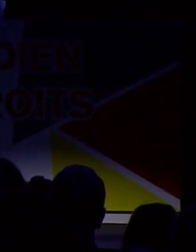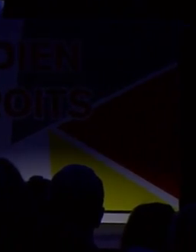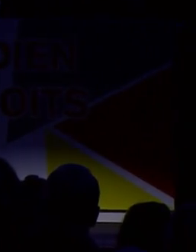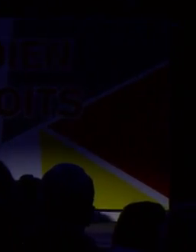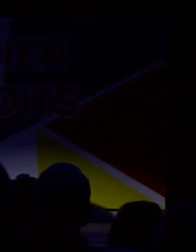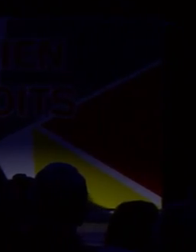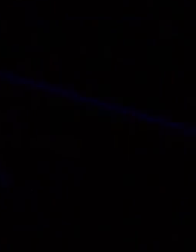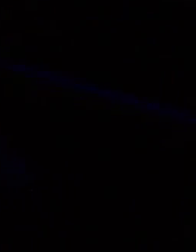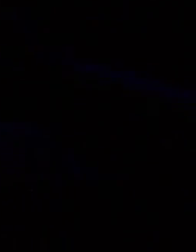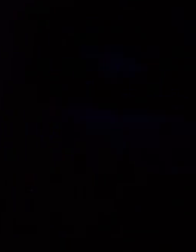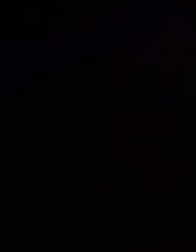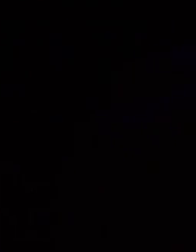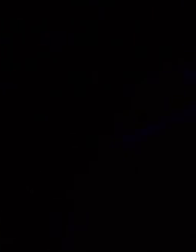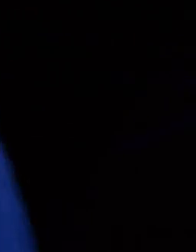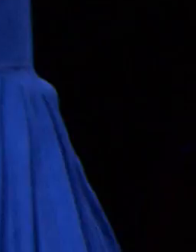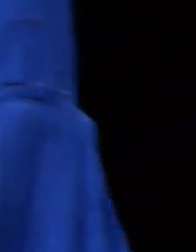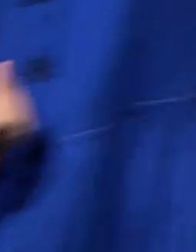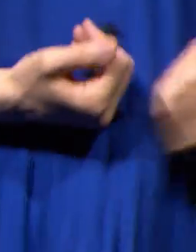fin